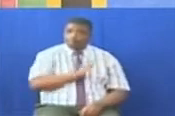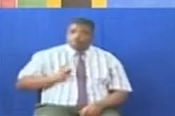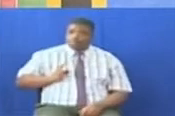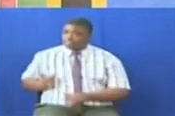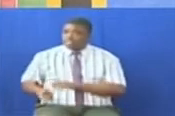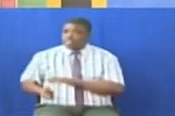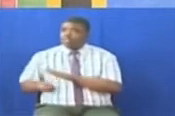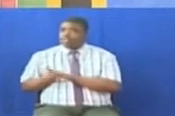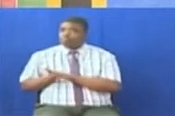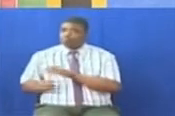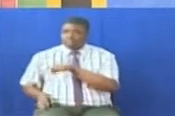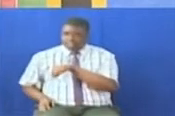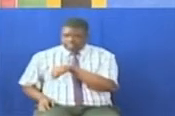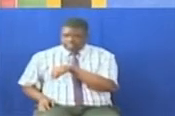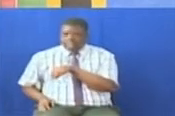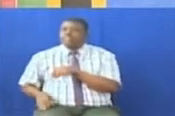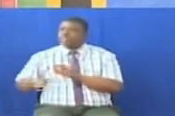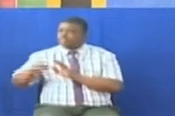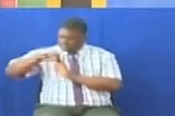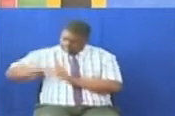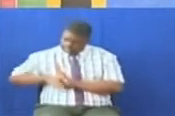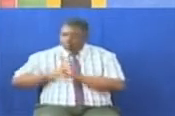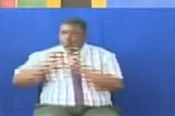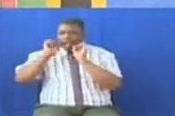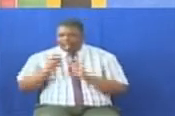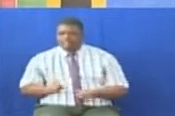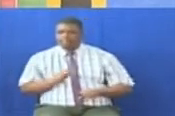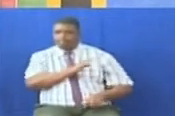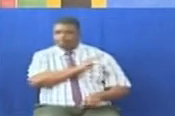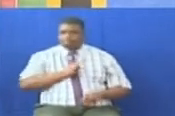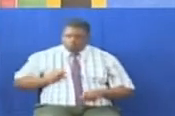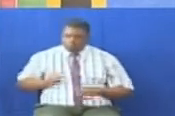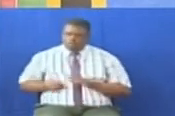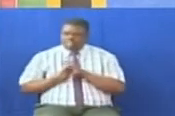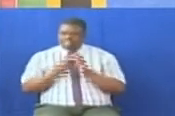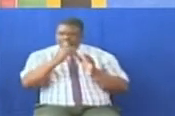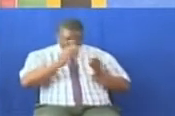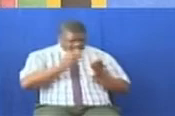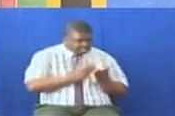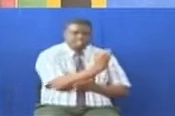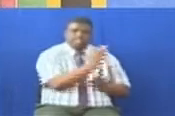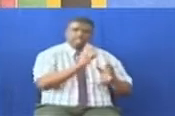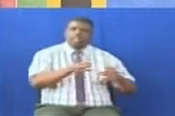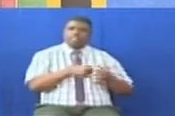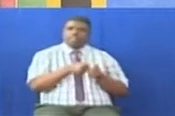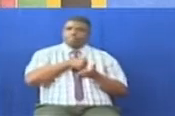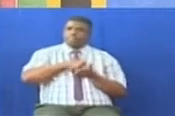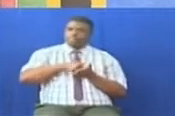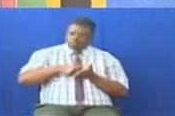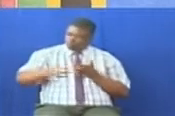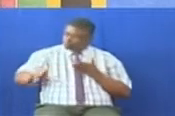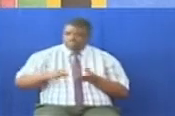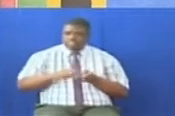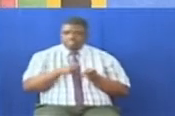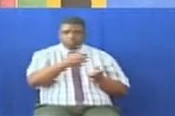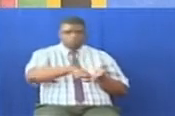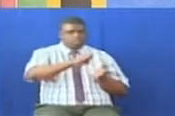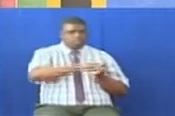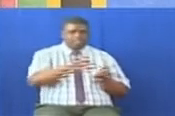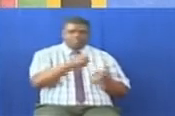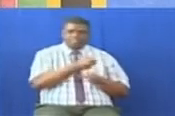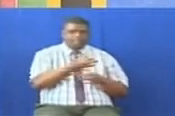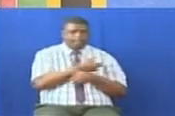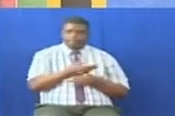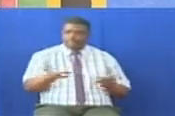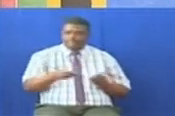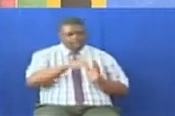ya zabuni. Kuna taratibu zinazotakiwa lazima bodi ya zabuni iidhinishe. Lakini manunuzi na nyongeza inafanyika bila taratibu